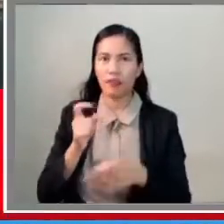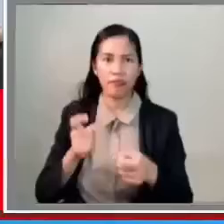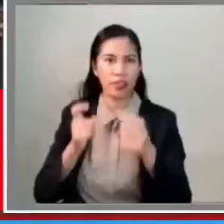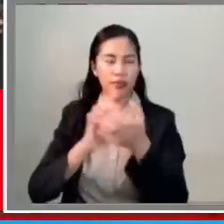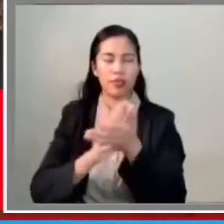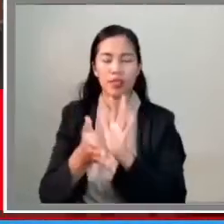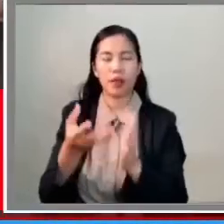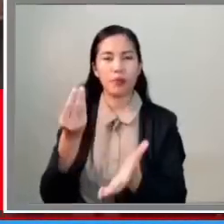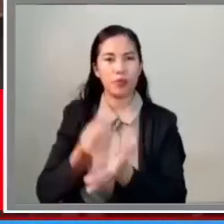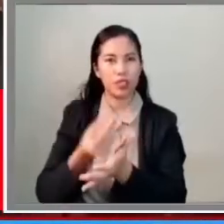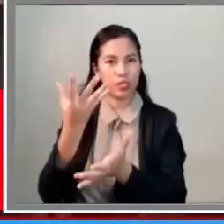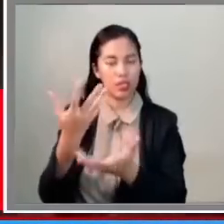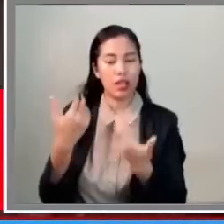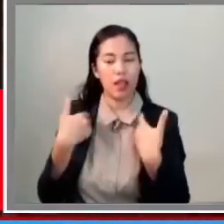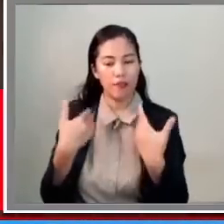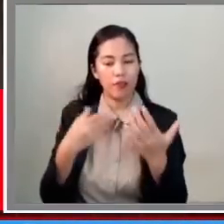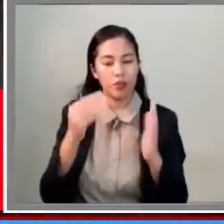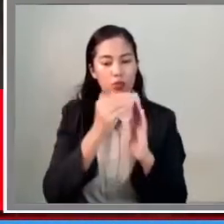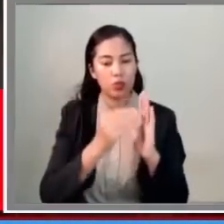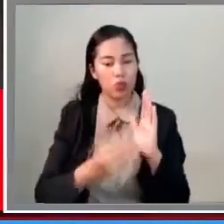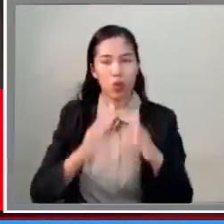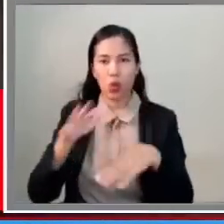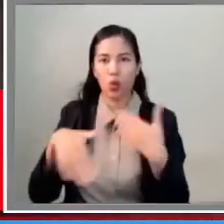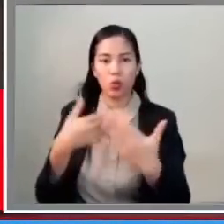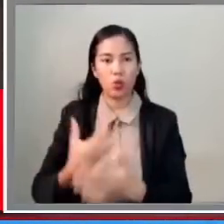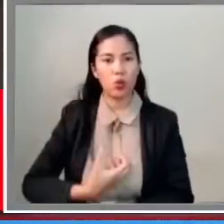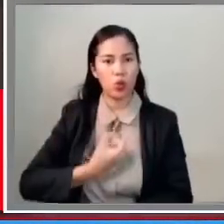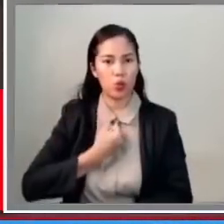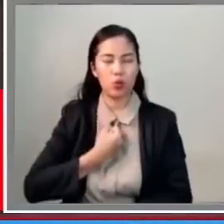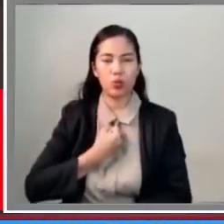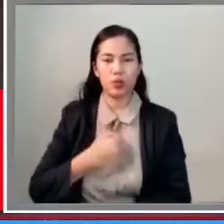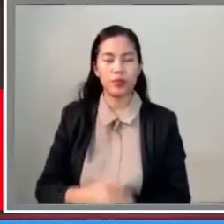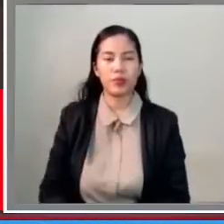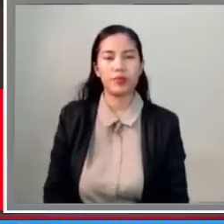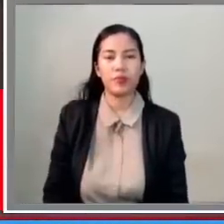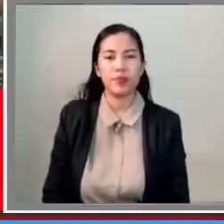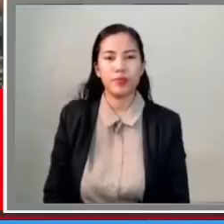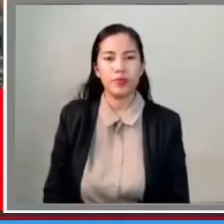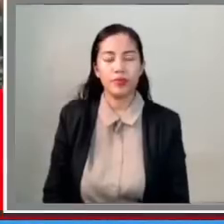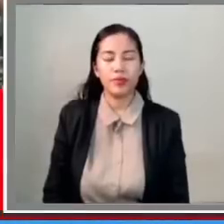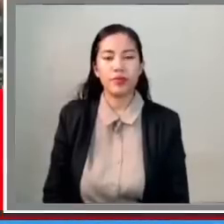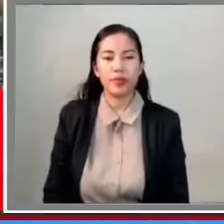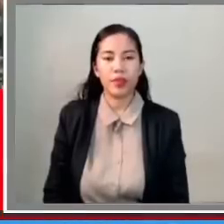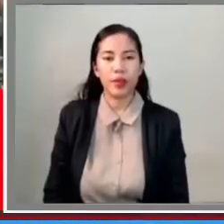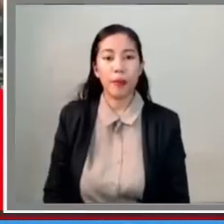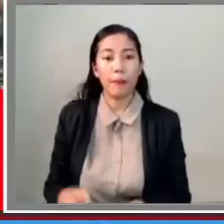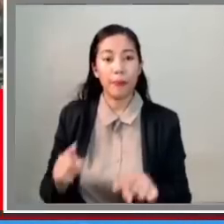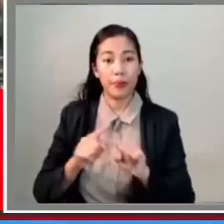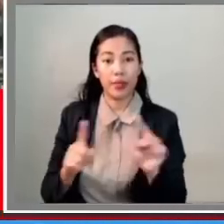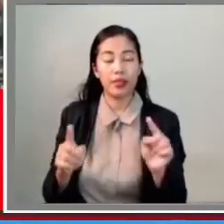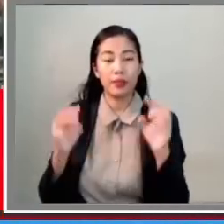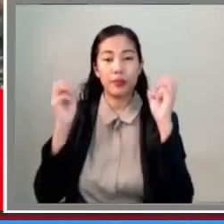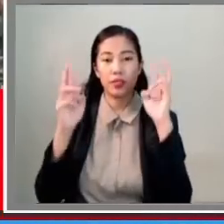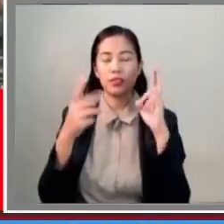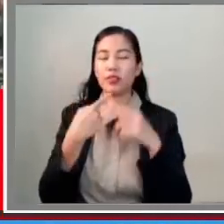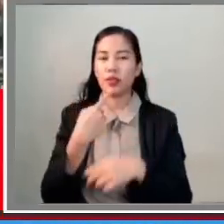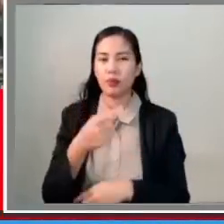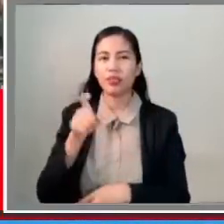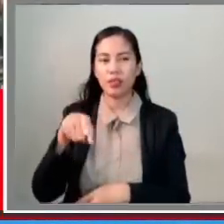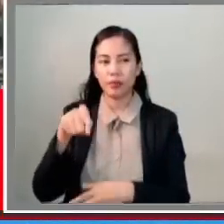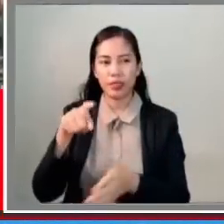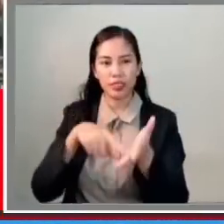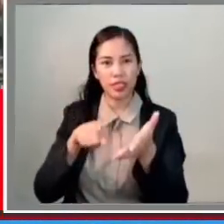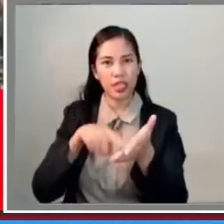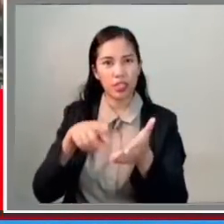niya at wala raw ditong nanggaling sa illegal na aktibidad. Pero humirit ulit si Mayor Diaz na i-check din ang mga taong malapit kay Tebes sa